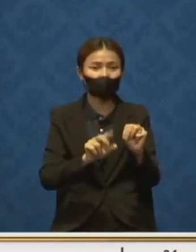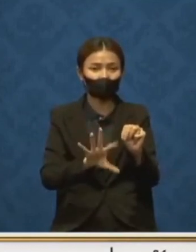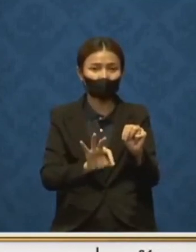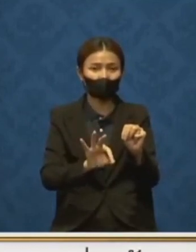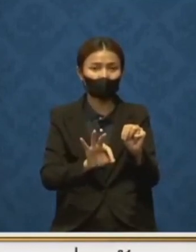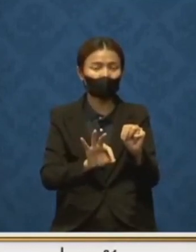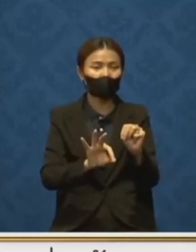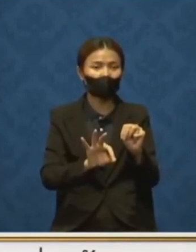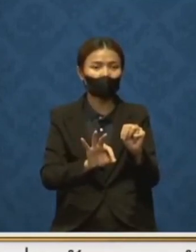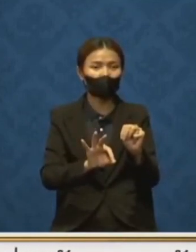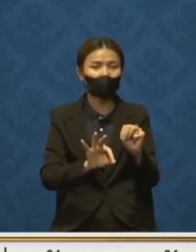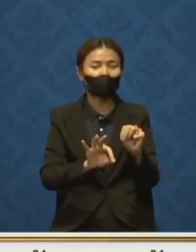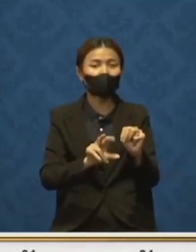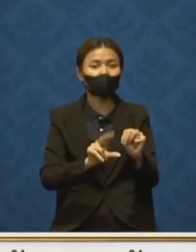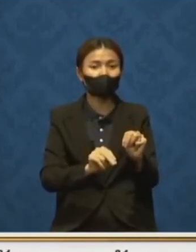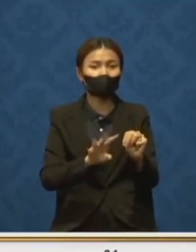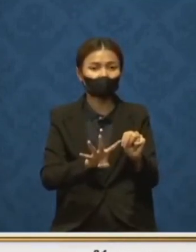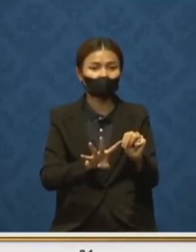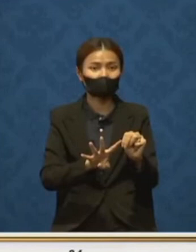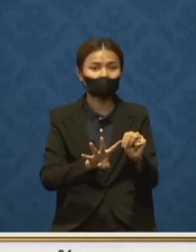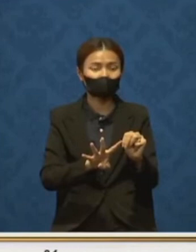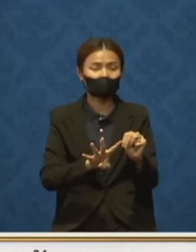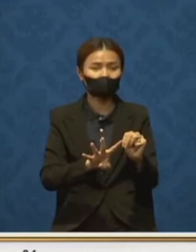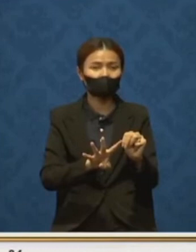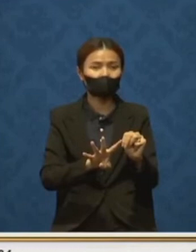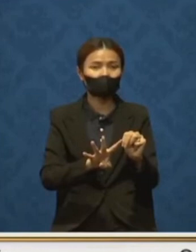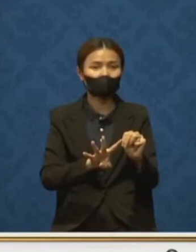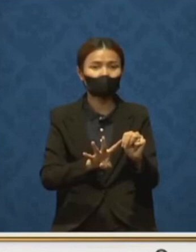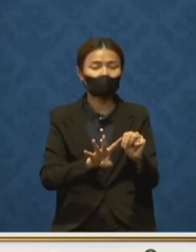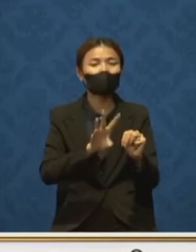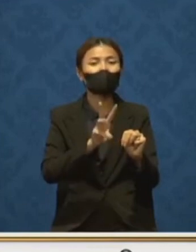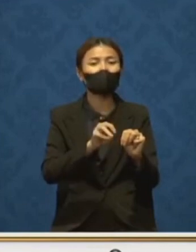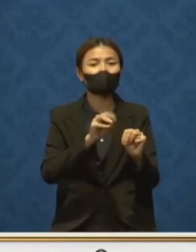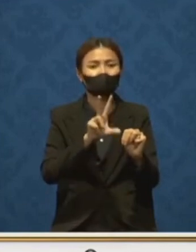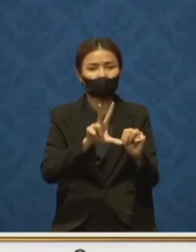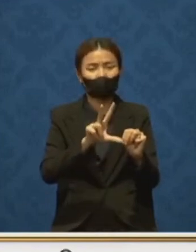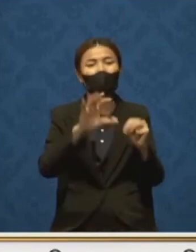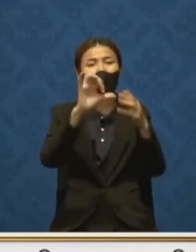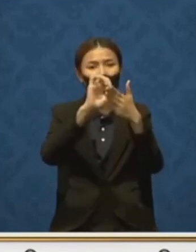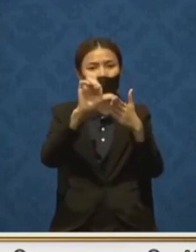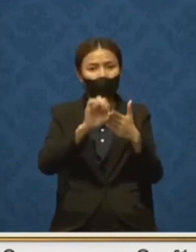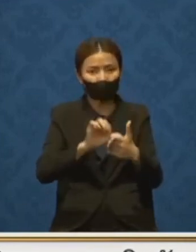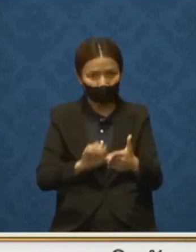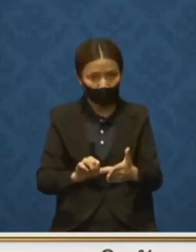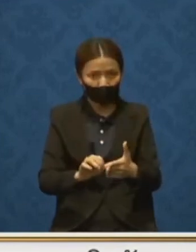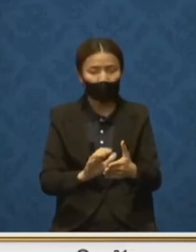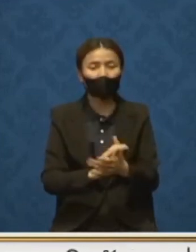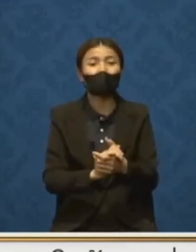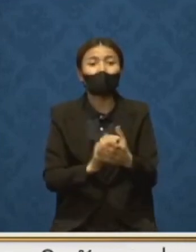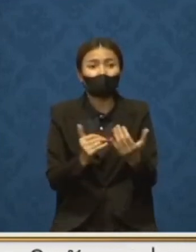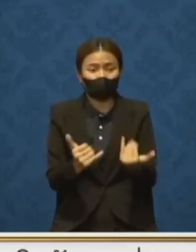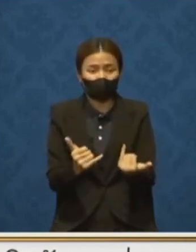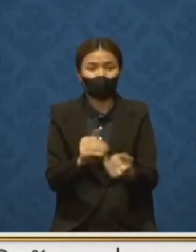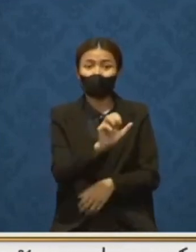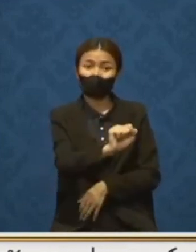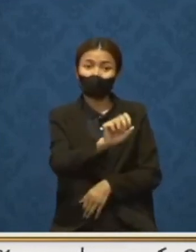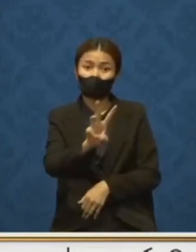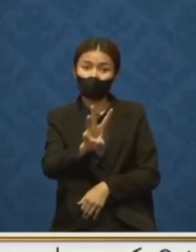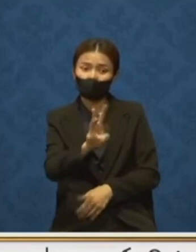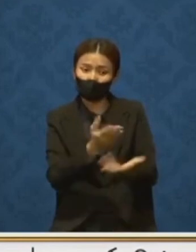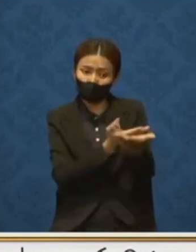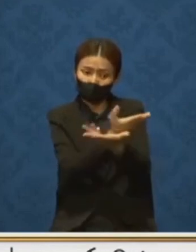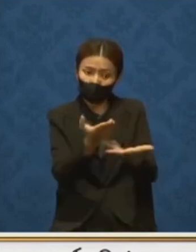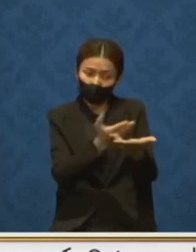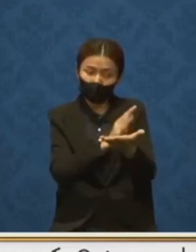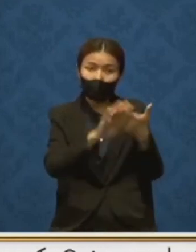29มาตรา34และมาตรา63ภายหลังจากที่วุฒิสภาได้พิจารณาแล้วเส